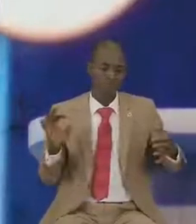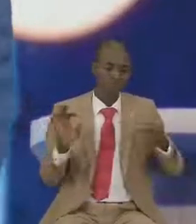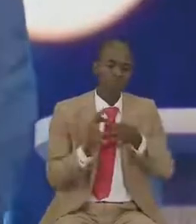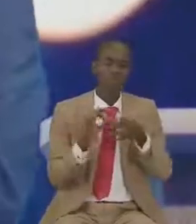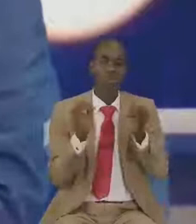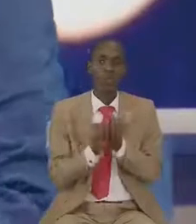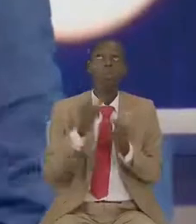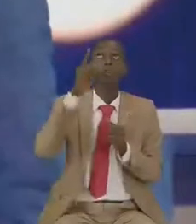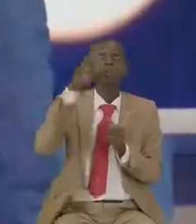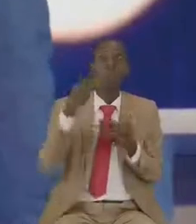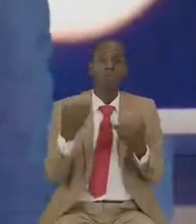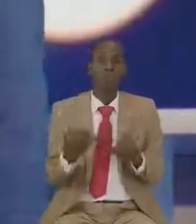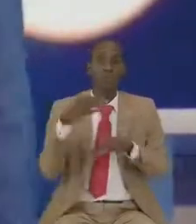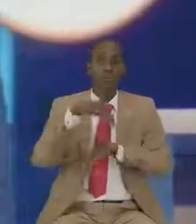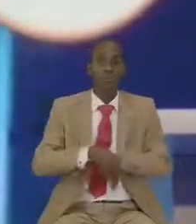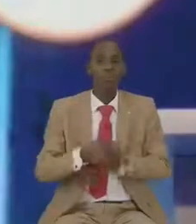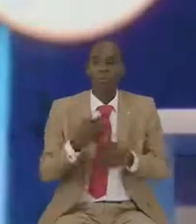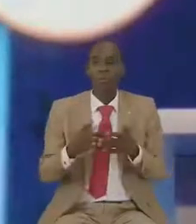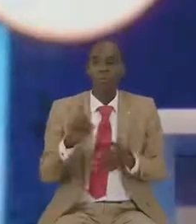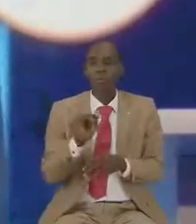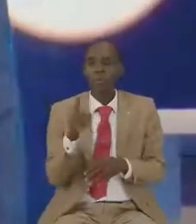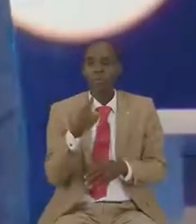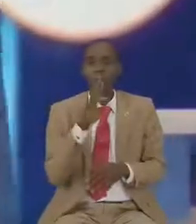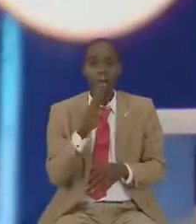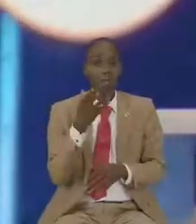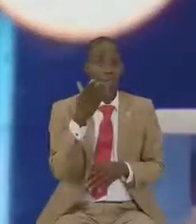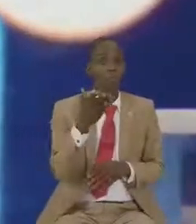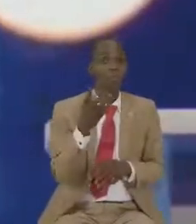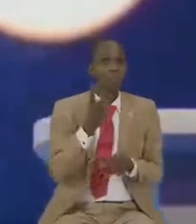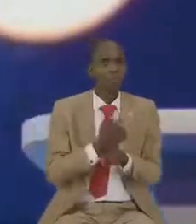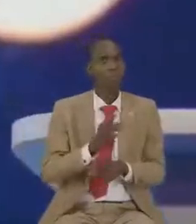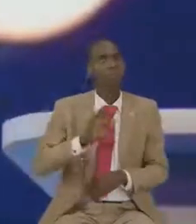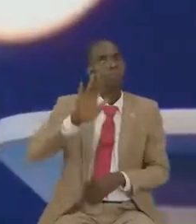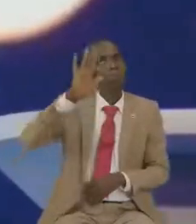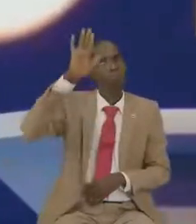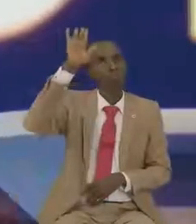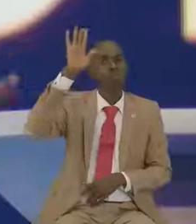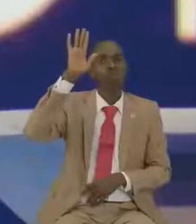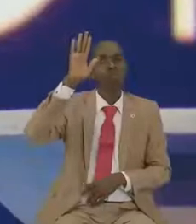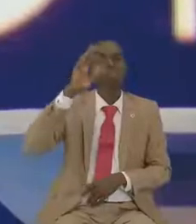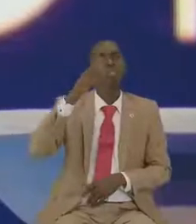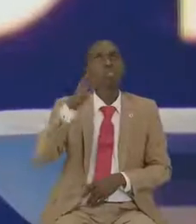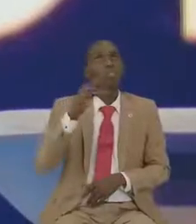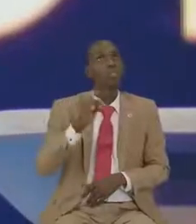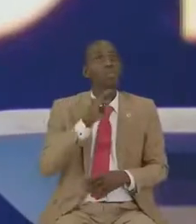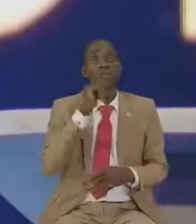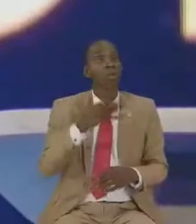réconciliation et cette connexion avec Dieu ce soir, où que vous soyez, levez la main